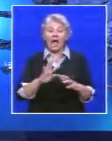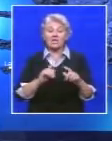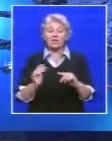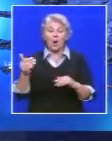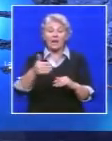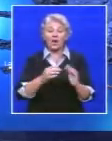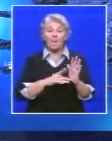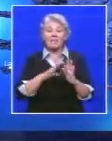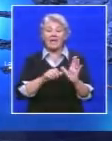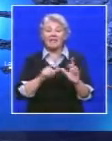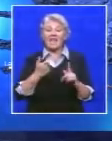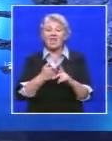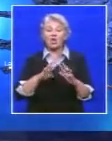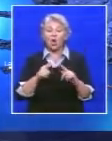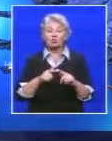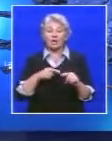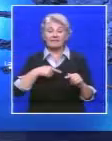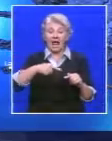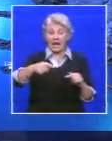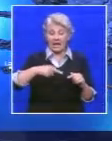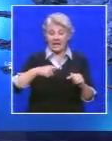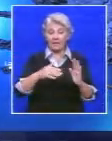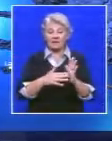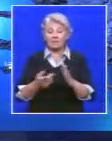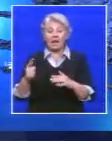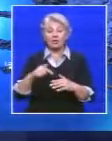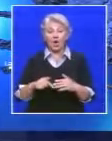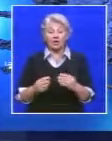i Korčule i obratno. Ta bi linija Lastovu trebala donijeti